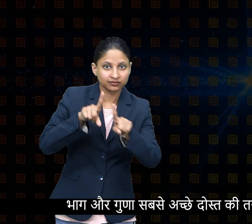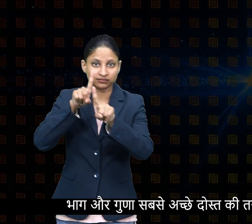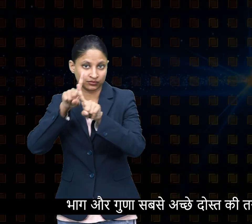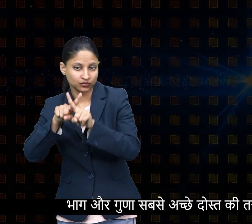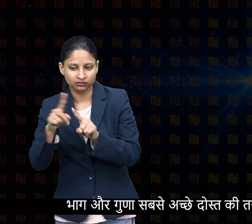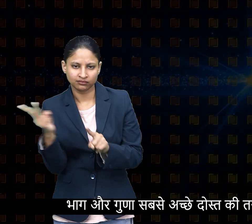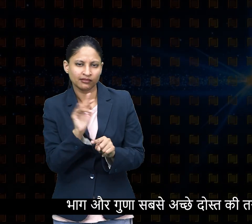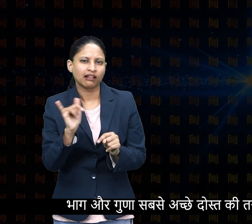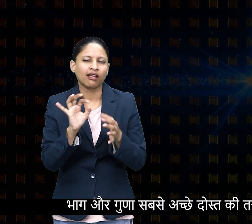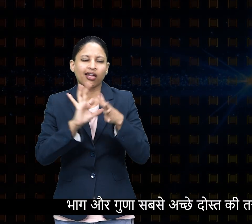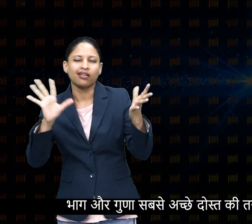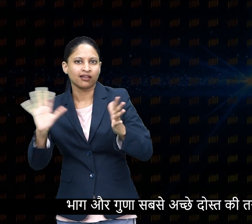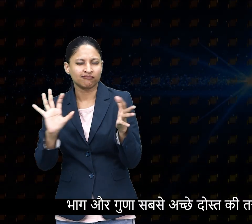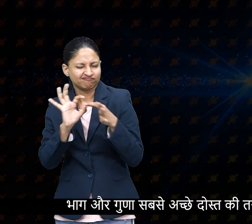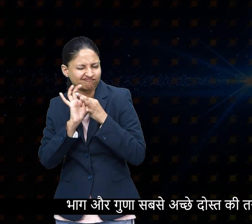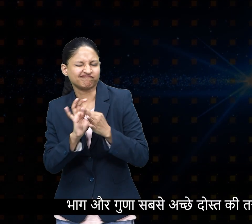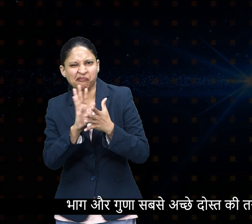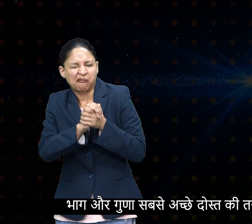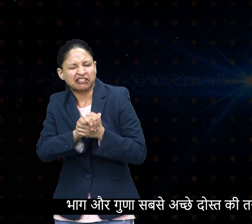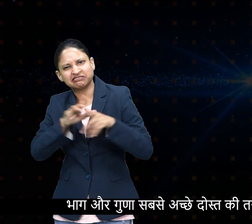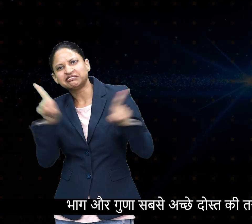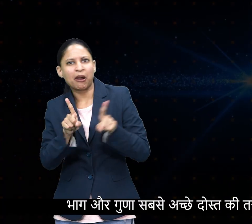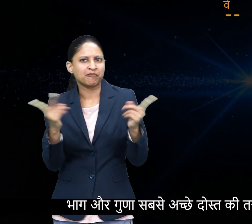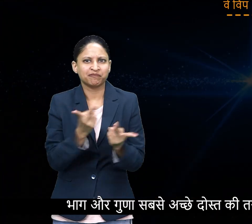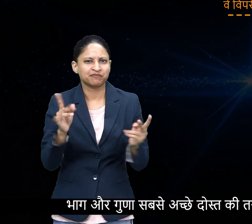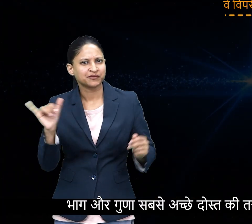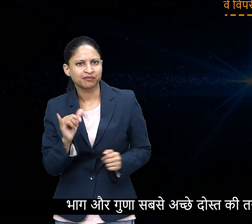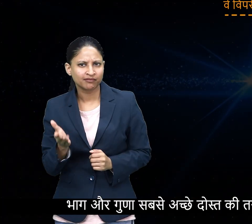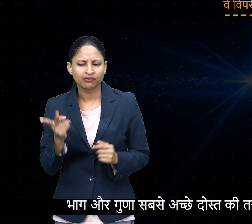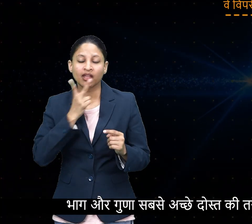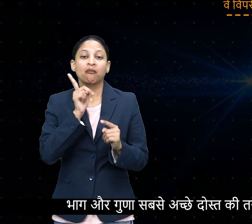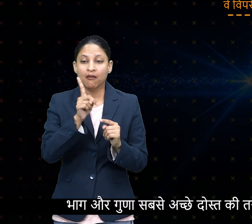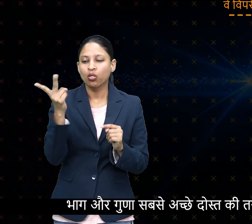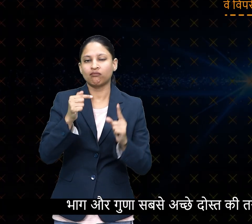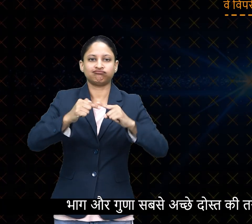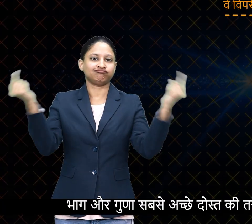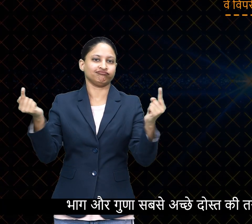भाग और गुणा सबसे अच्छे दोस्त की तरह है। वे विपरीत हैं। उदाहरण के लिए